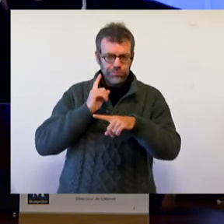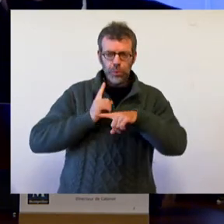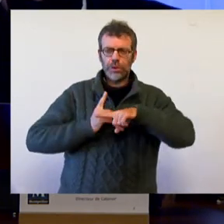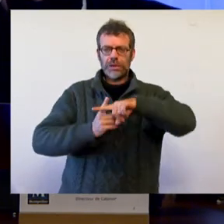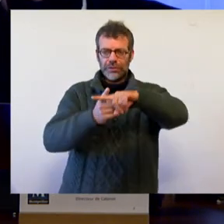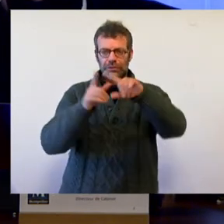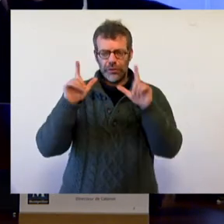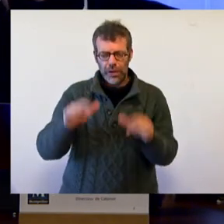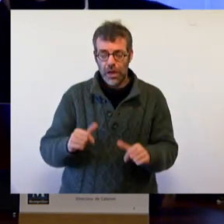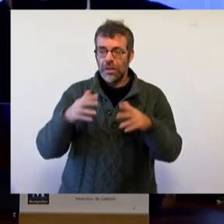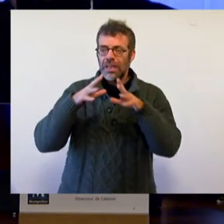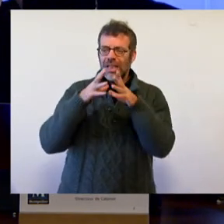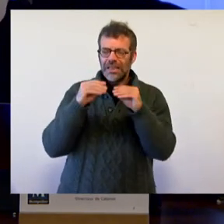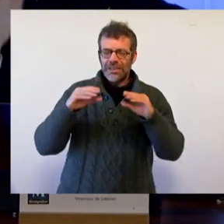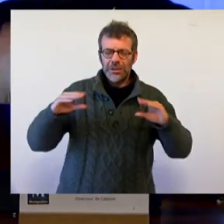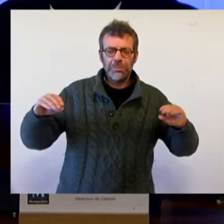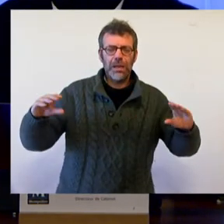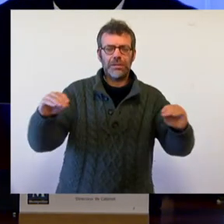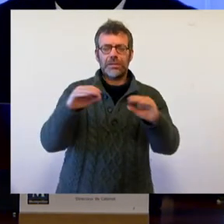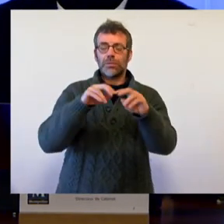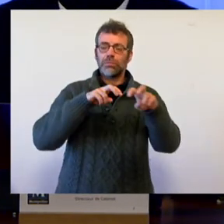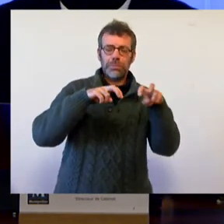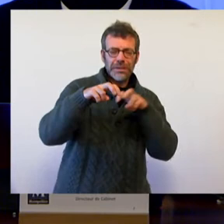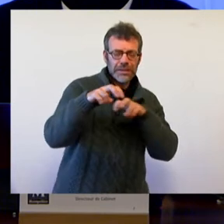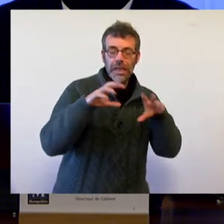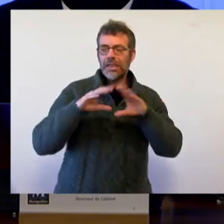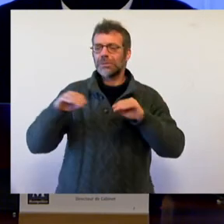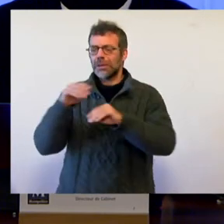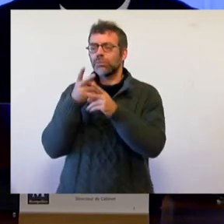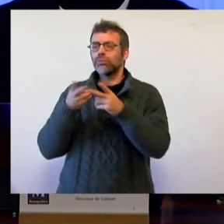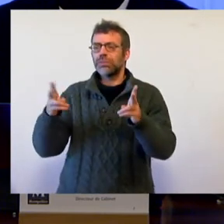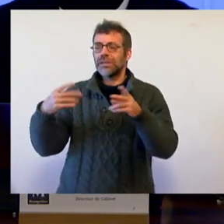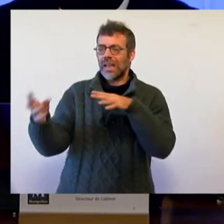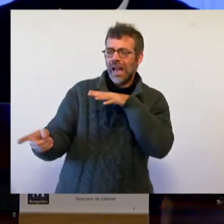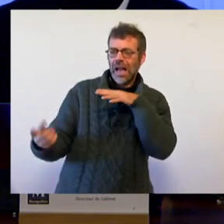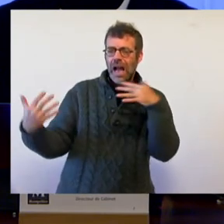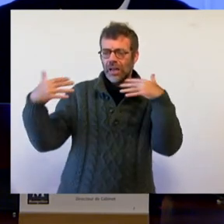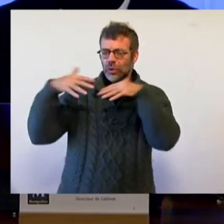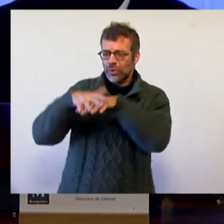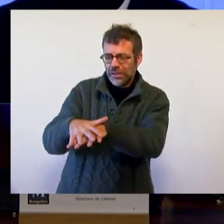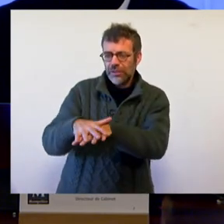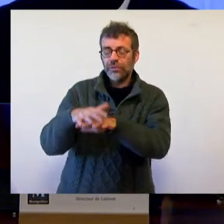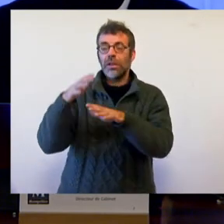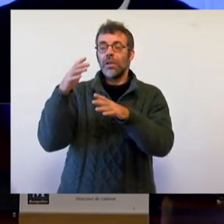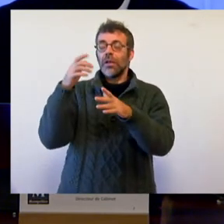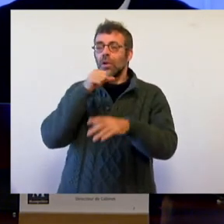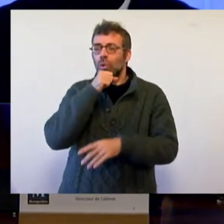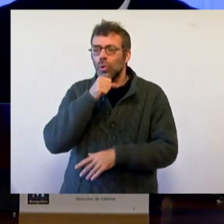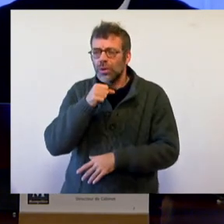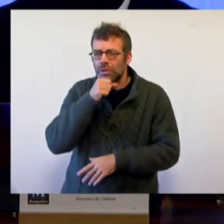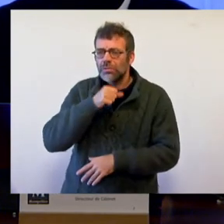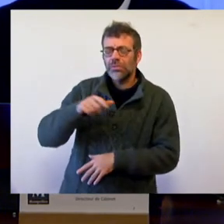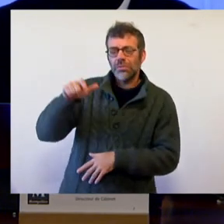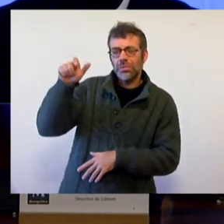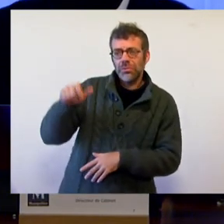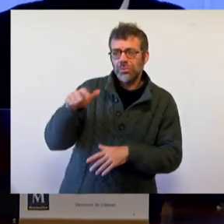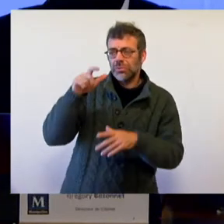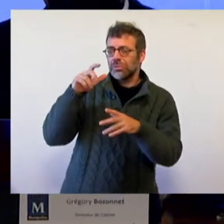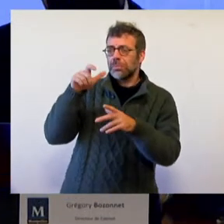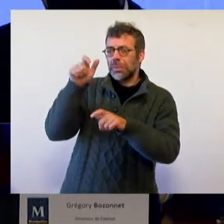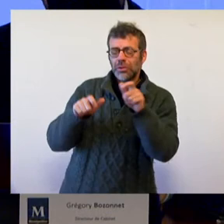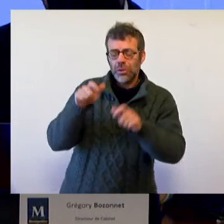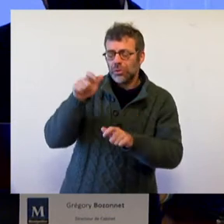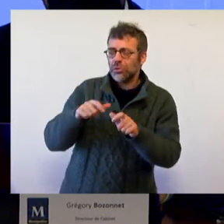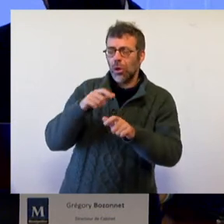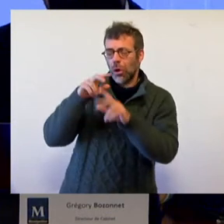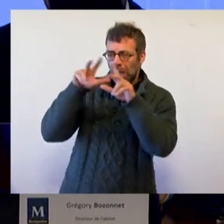public inclusif ouvert aux familles, une ville à hauteur d'enfants, une ville respectueuse de ses aînés, stimulante et audacieuse. Ces orientations budgétaires